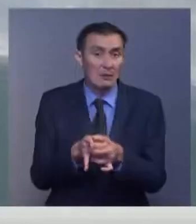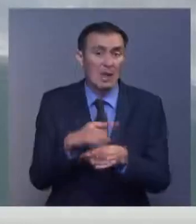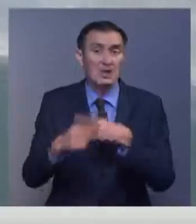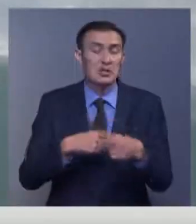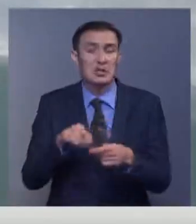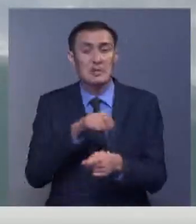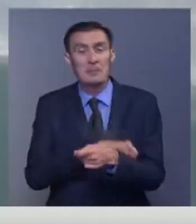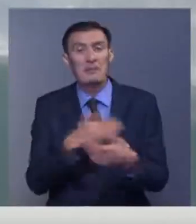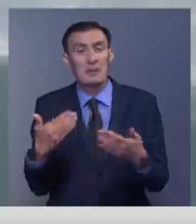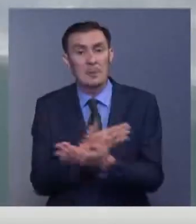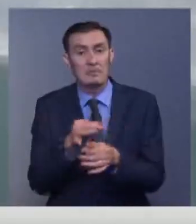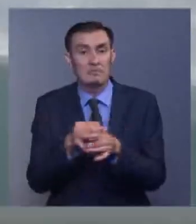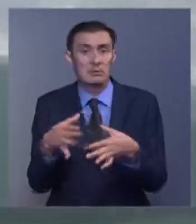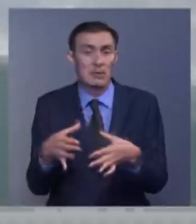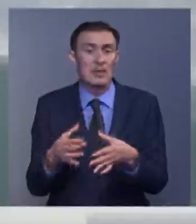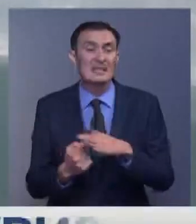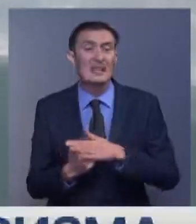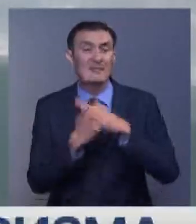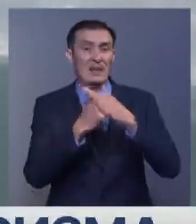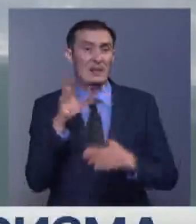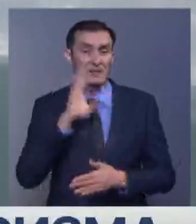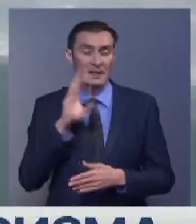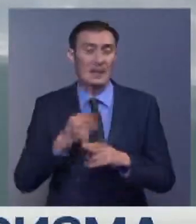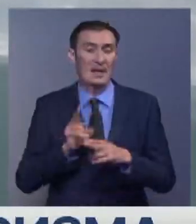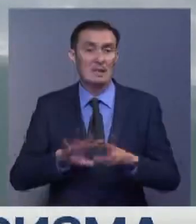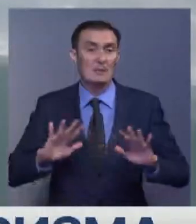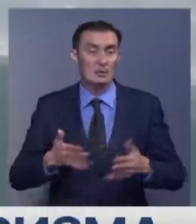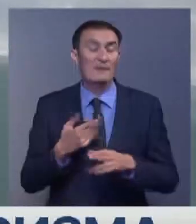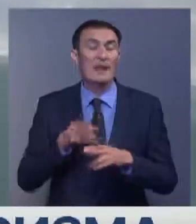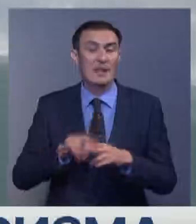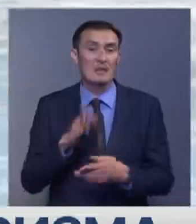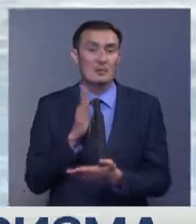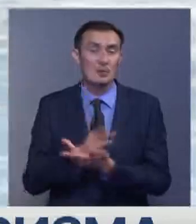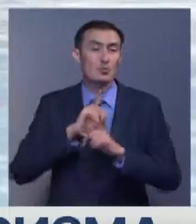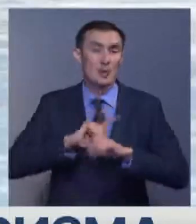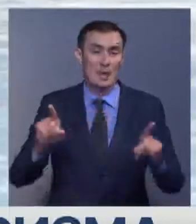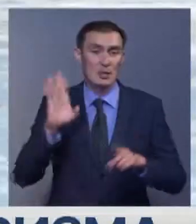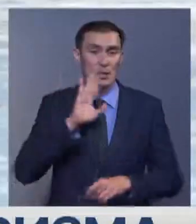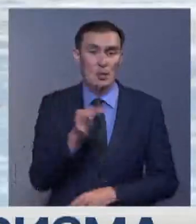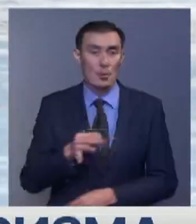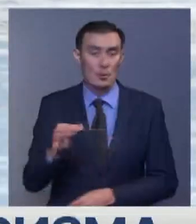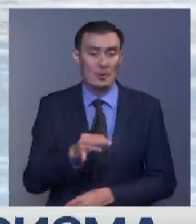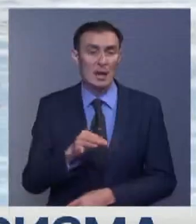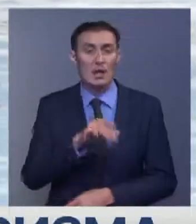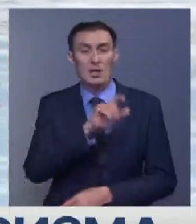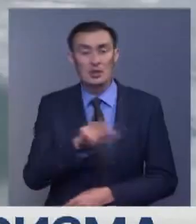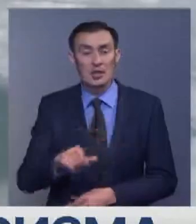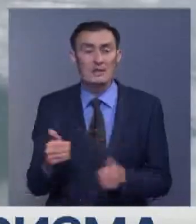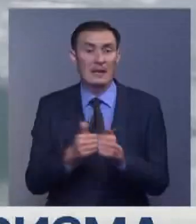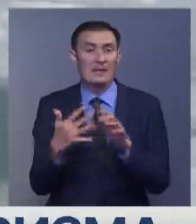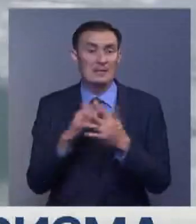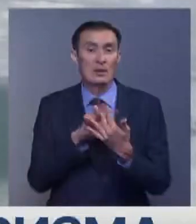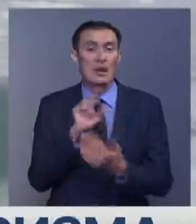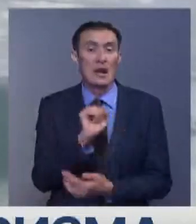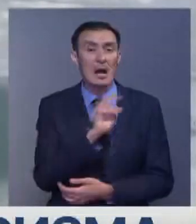несколько метров могут открыться. Из-за давления воды это происходит. Еще и в этом уникальность озера. Жители села Аколи, рядом с которым находится